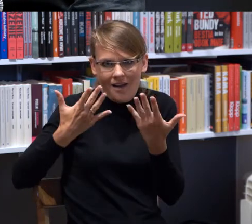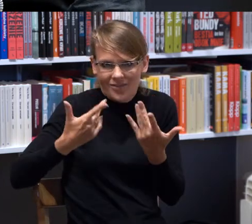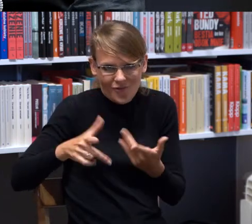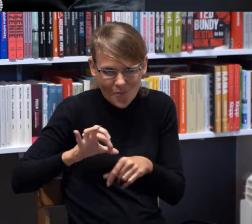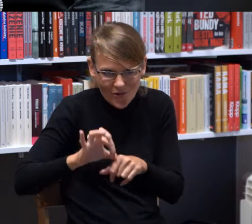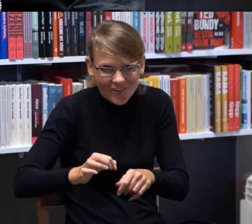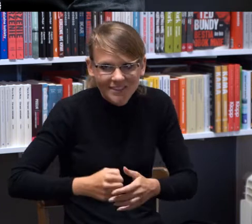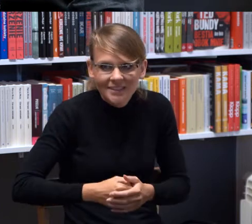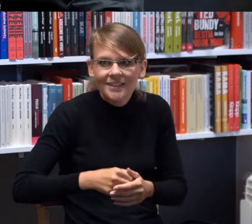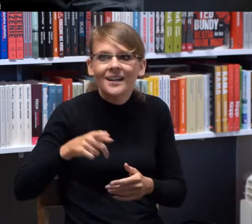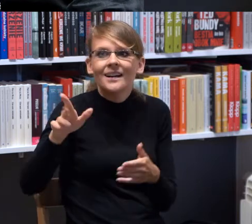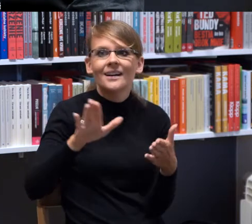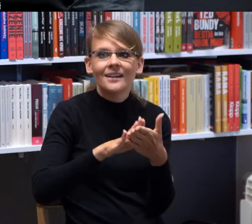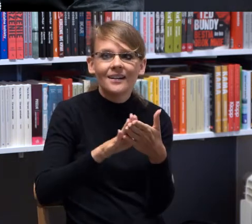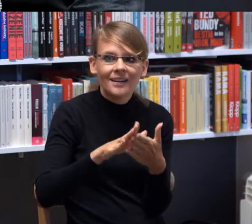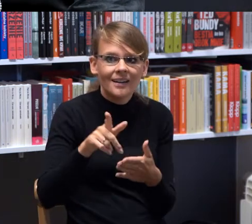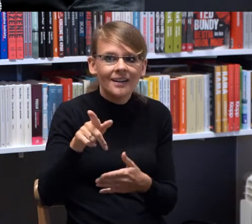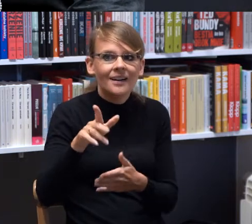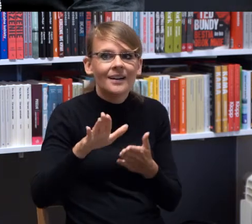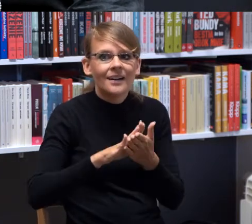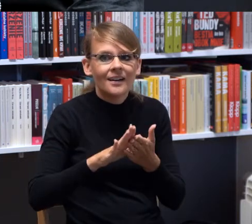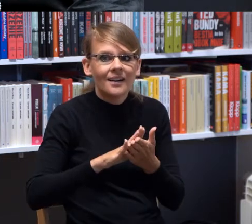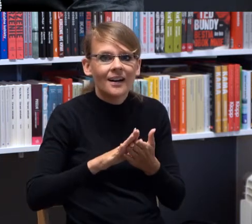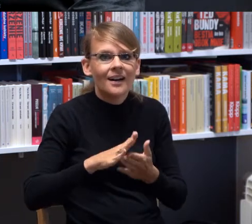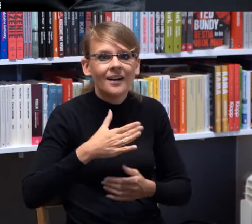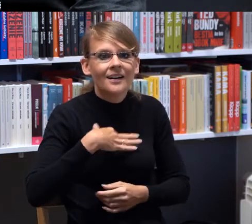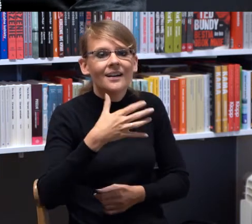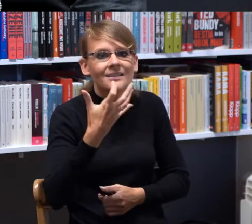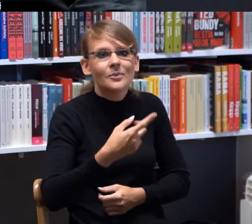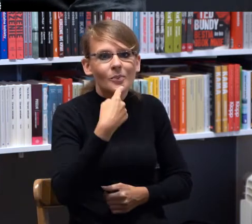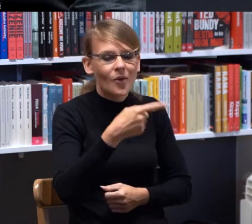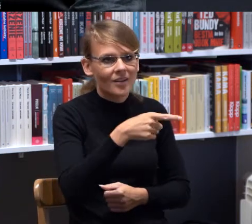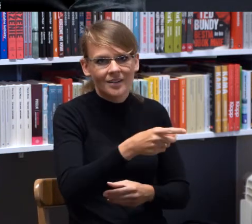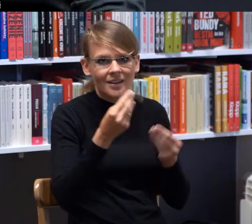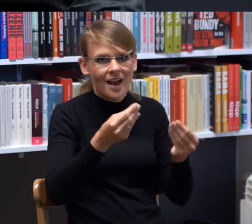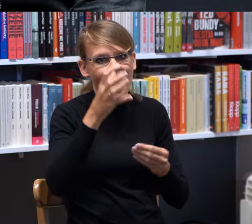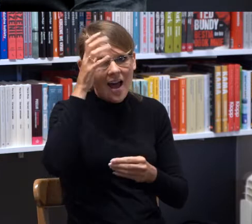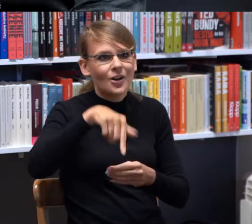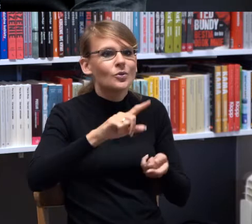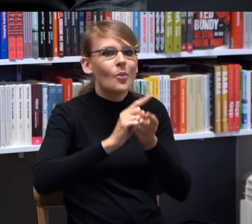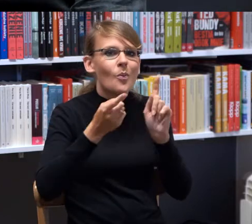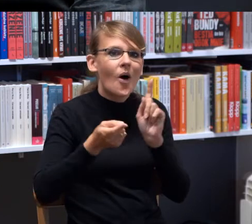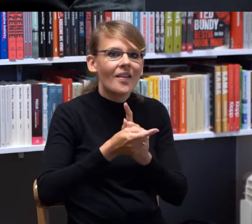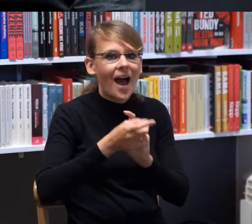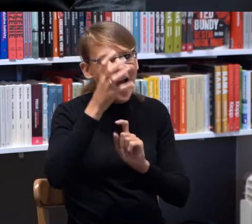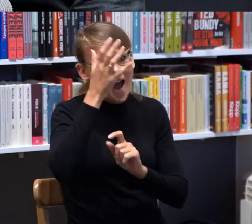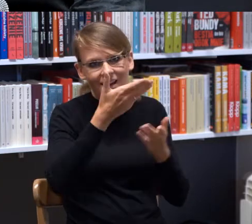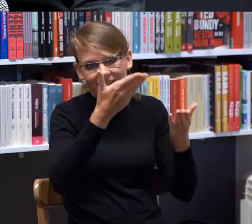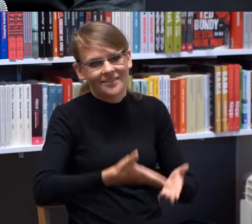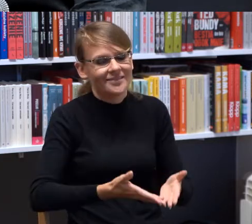Może przerwę trudną chwilę. Są pytania z sali, bez nich nie powiem, można. Bardzo proszę. Jest Pani idealną autorką na spotkanie autorskie. O rety, to